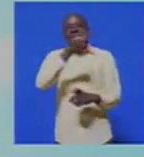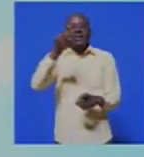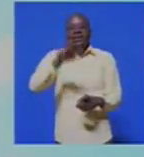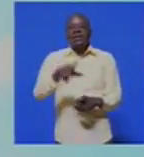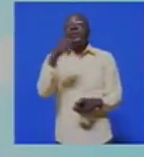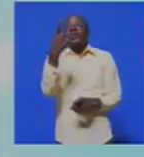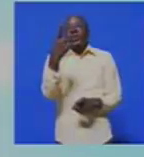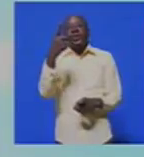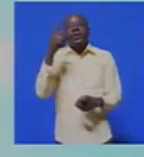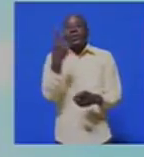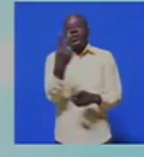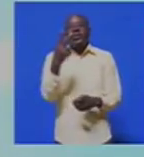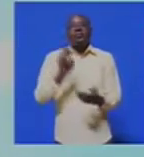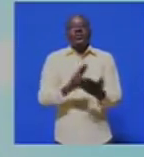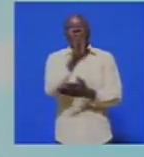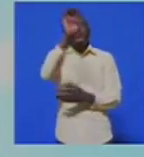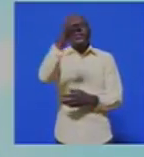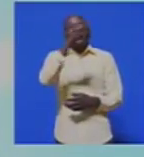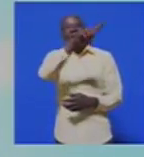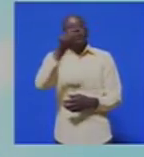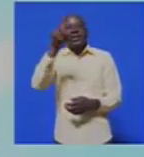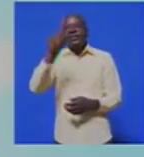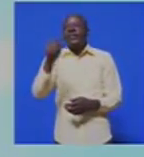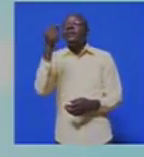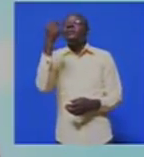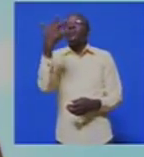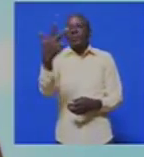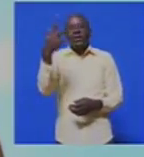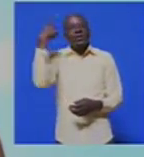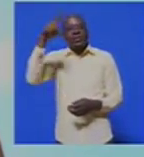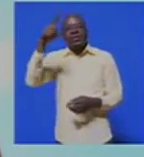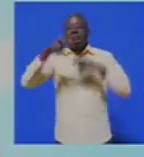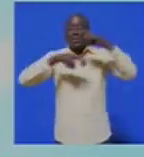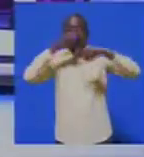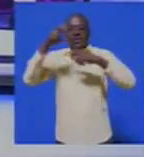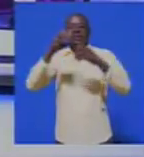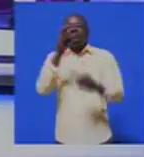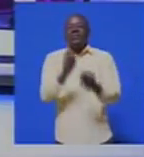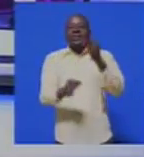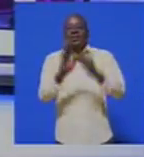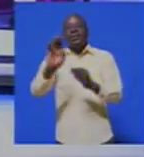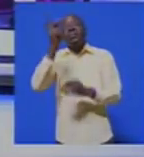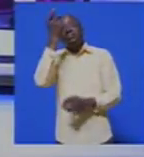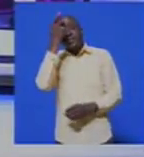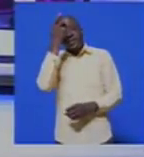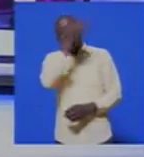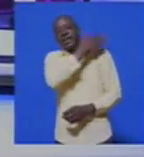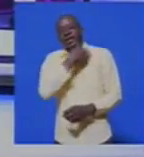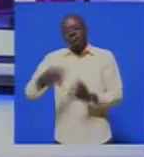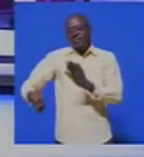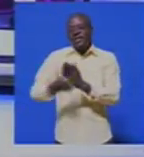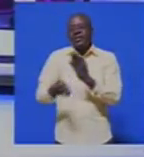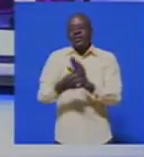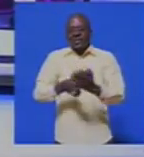deux universités, 123 ont été admis à l'agrégation en sciences juridiques et politiques et en sciences économiques et de